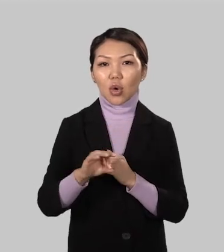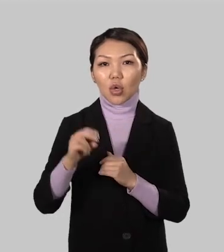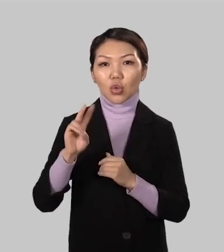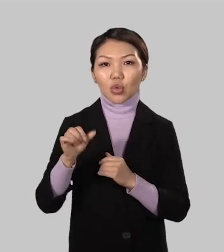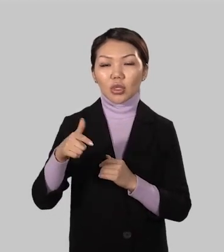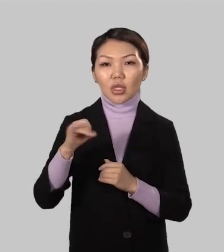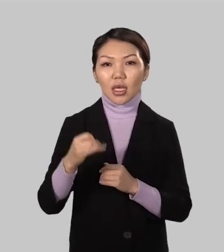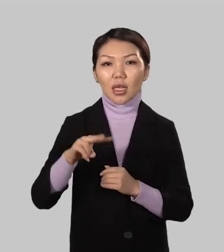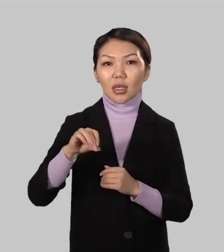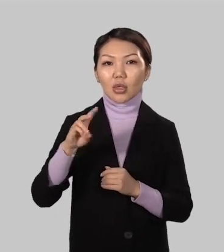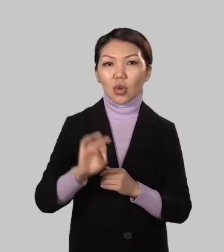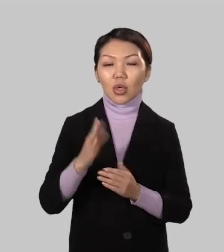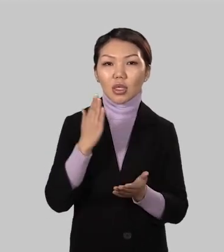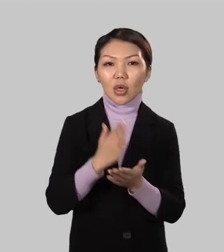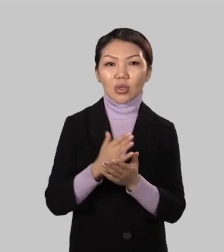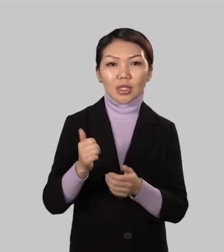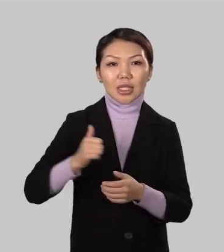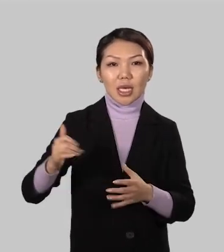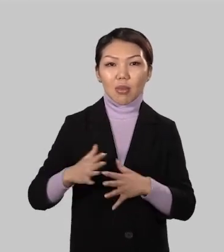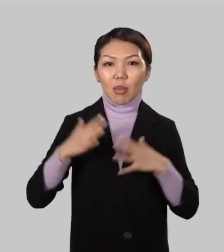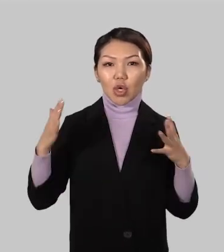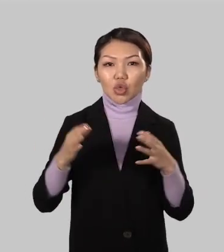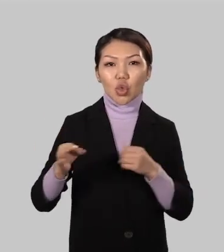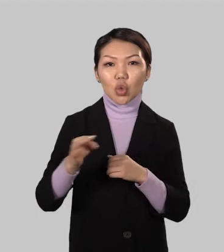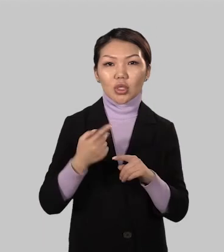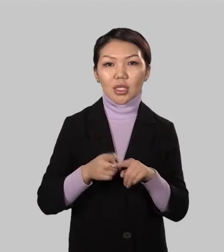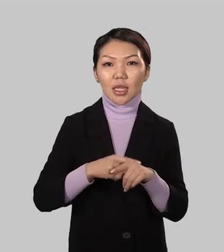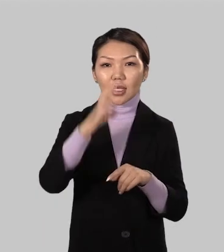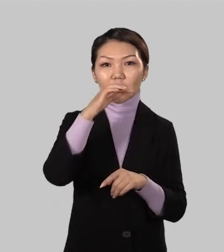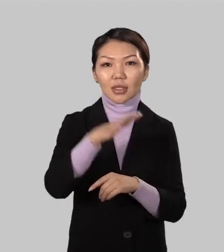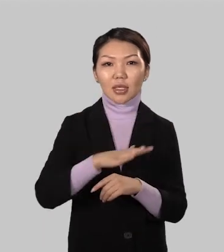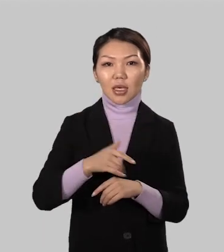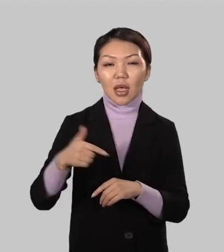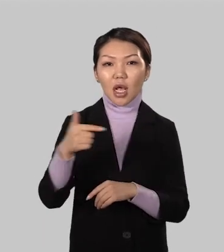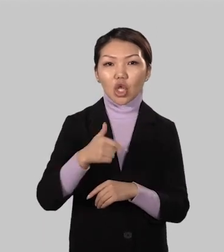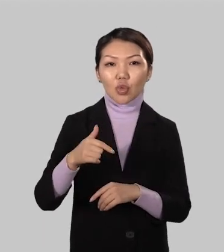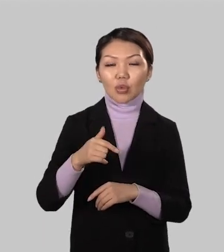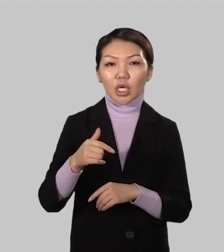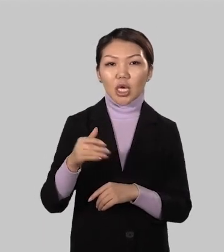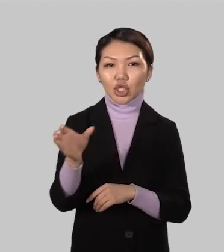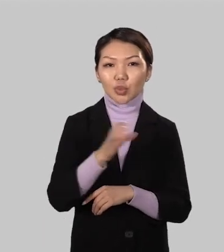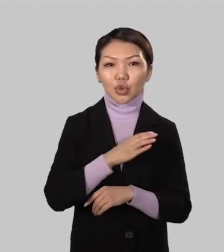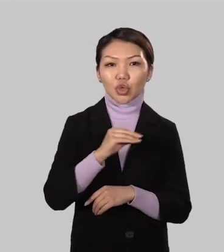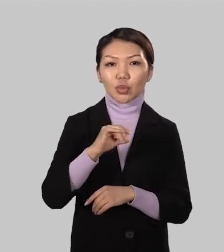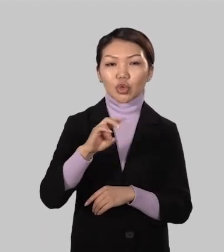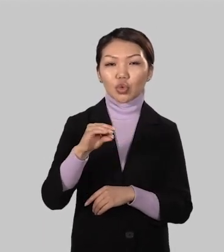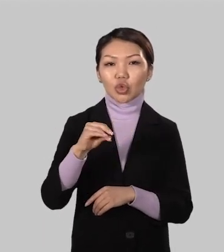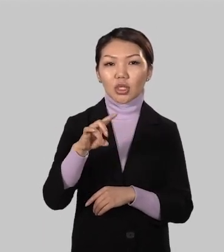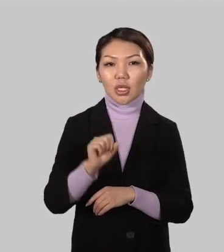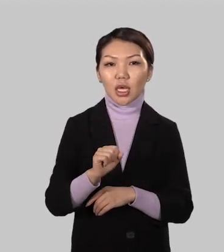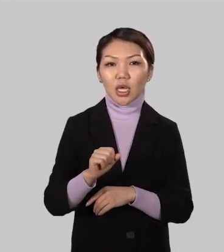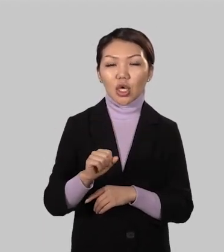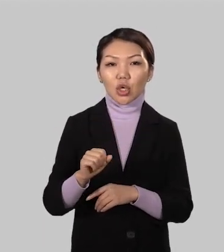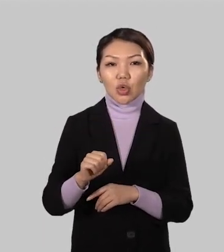кунгей алатау находится самое большое озеро этой страны голубая жемчужина чудо